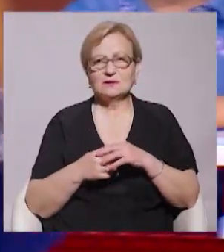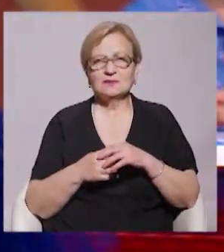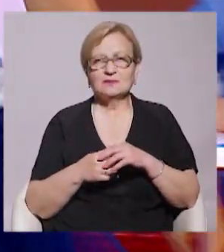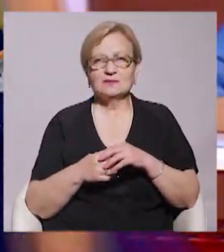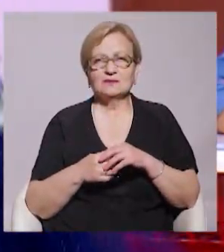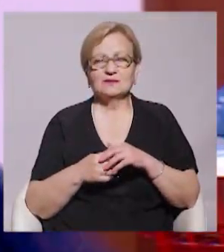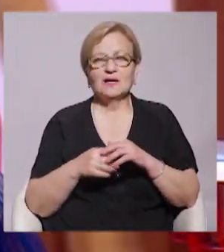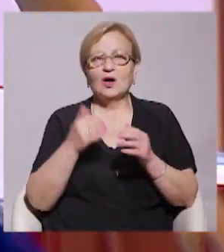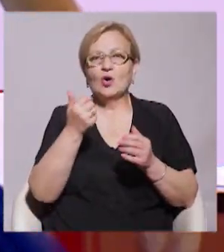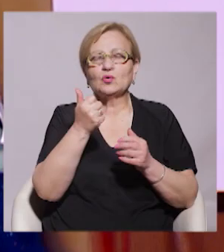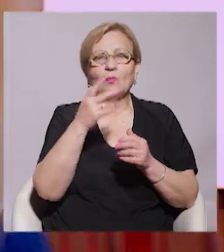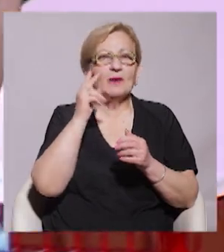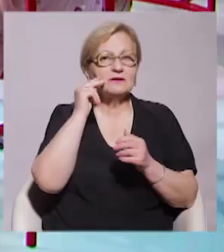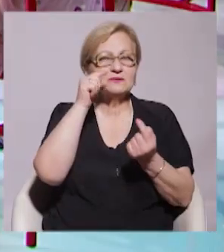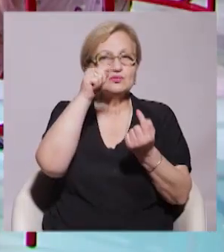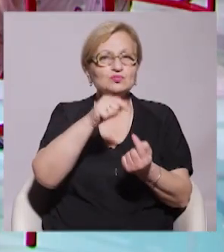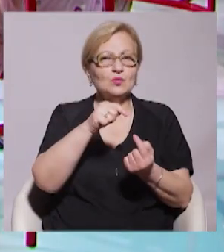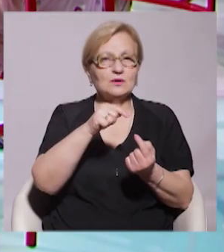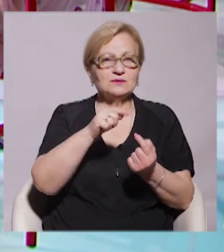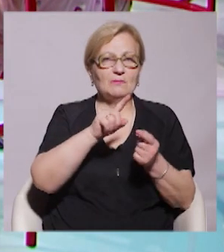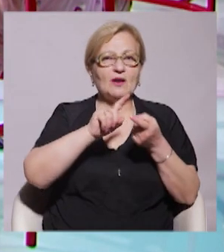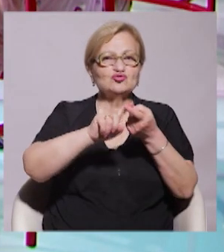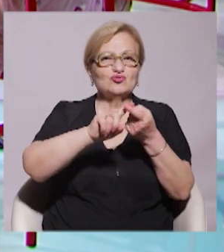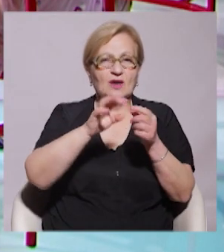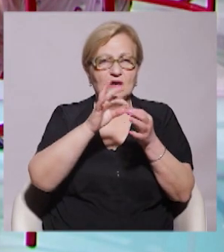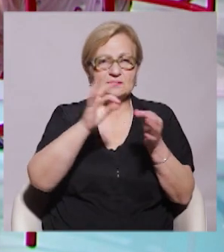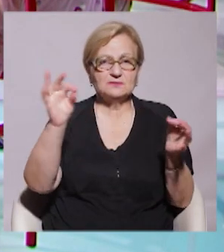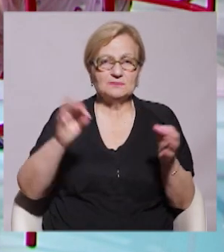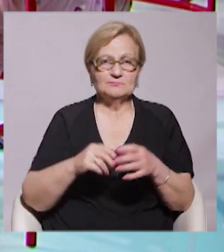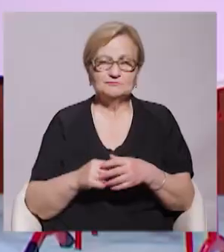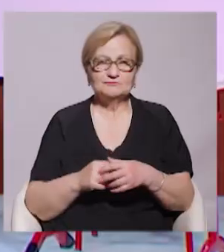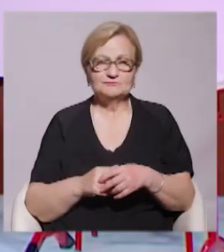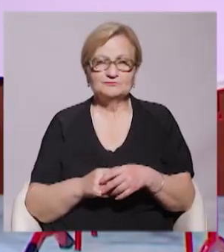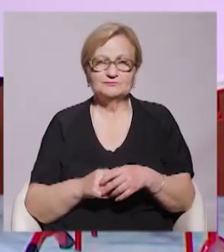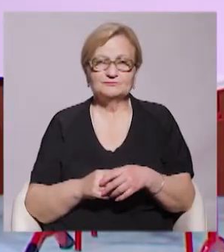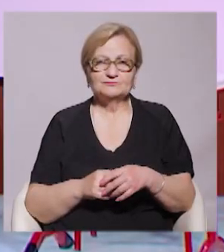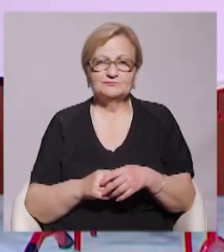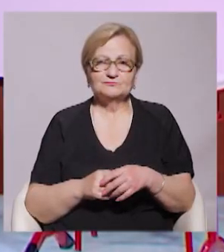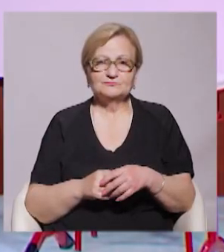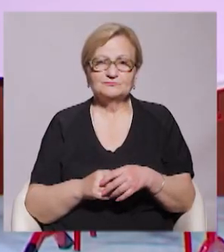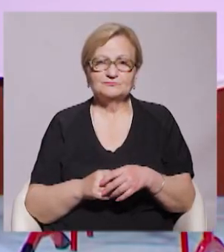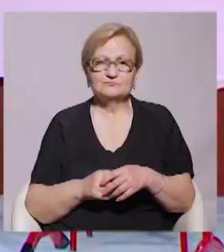ერთი, რომელ რიცხვთან უნდა იყოს, აბა ბავშვებიც ფიქრობენ. აბა მიდი შეაერთე.